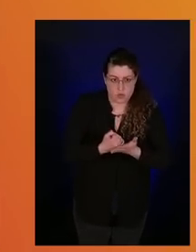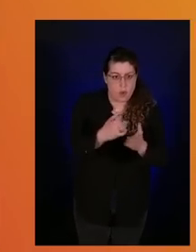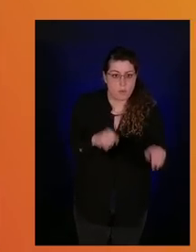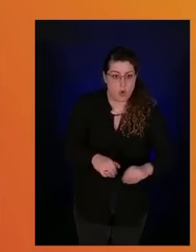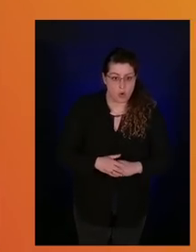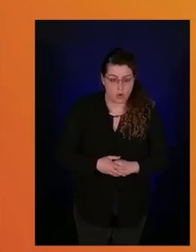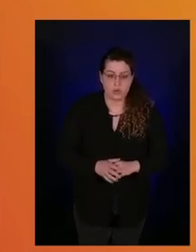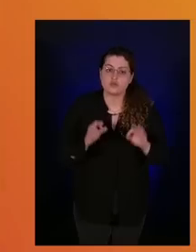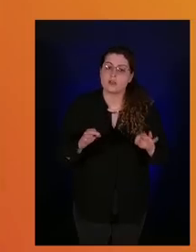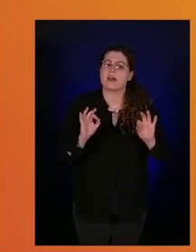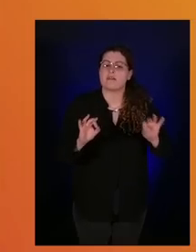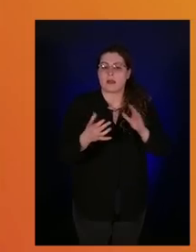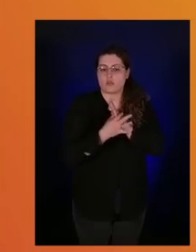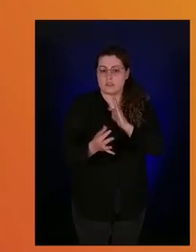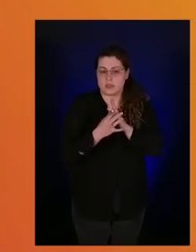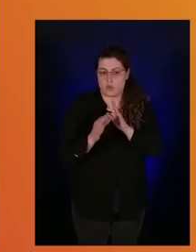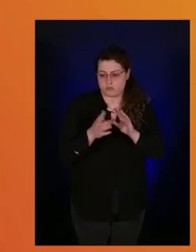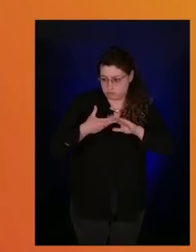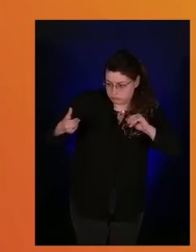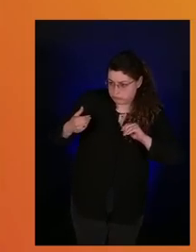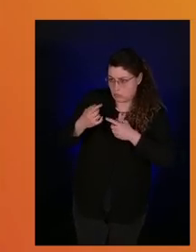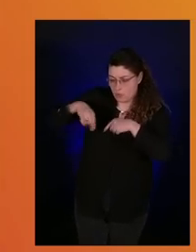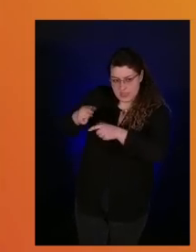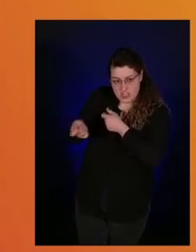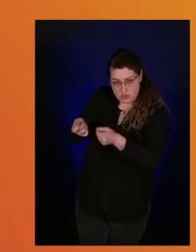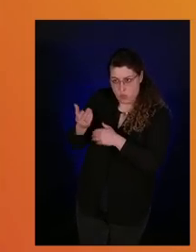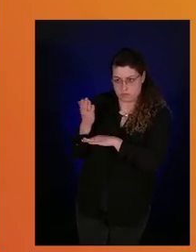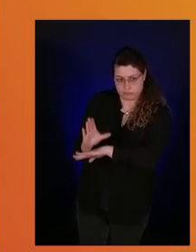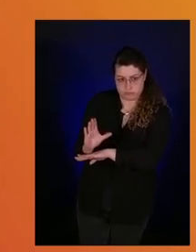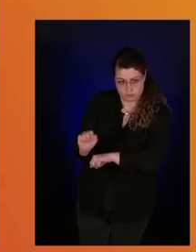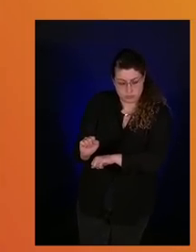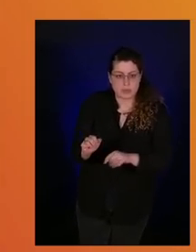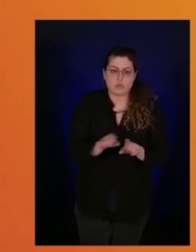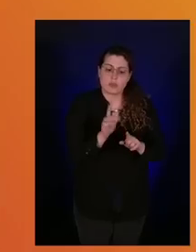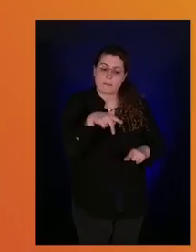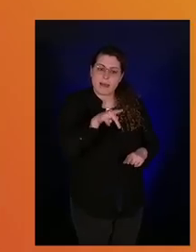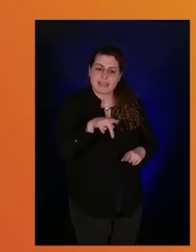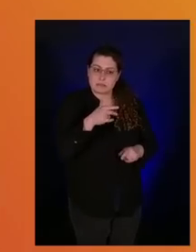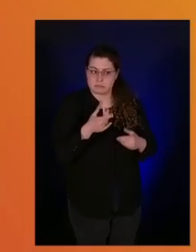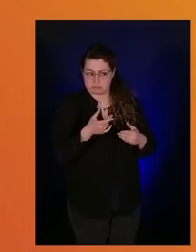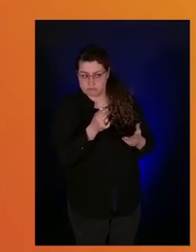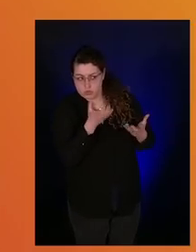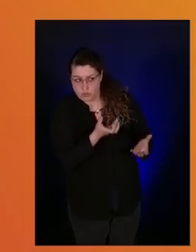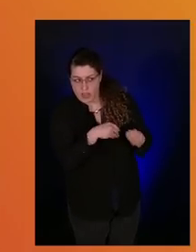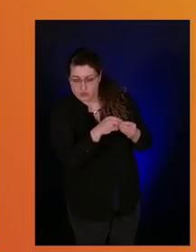la partie cotisation, je vous laisserai répondre le comité de gestion et on reviendra. Patrice, tu voulais donner des précisions.